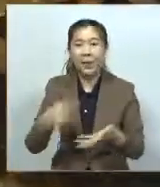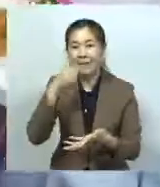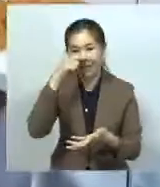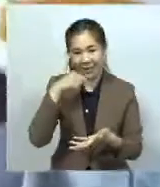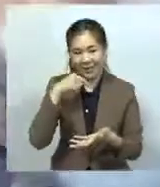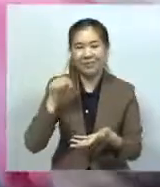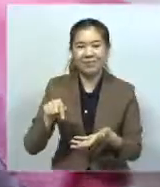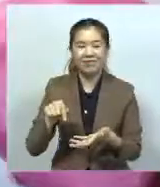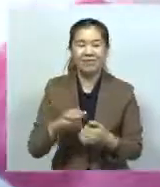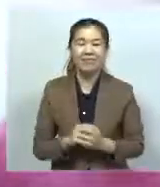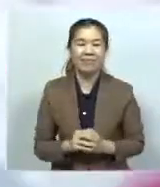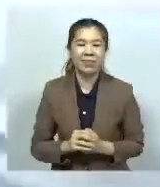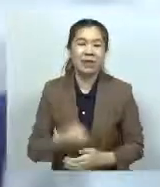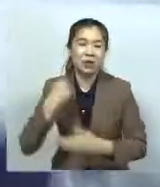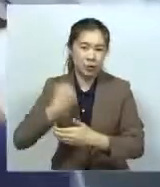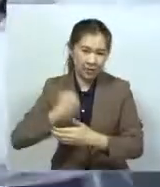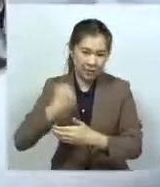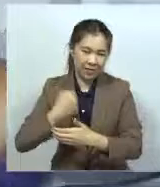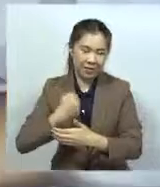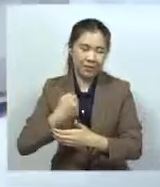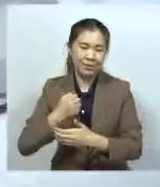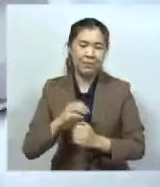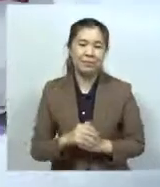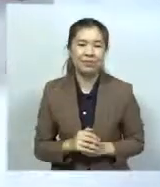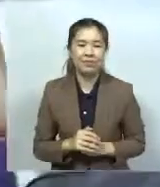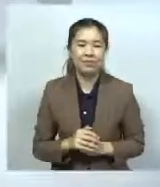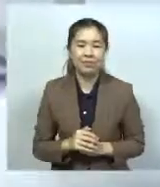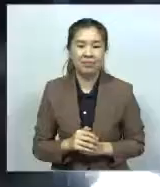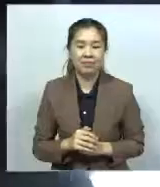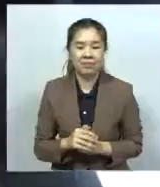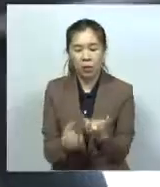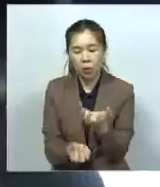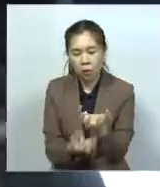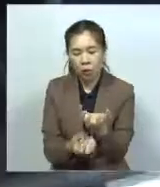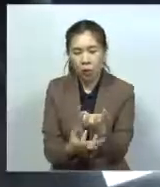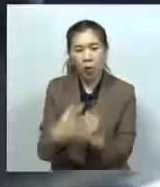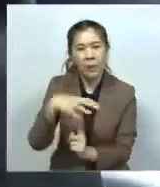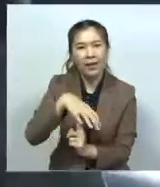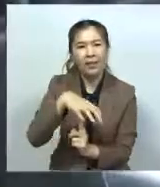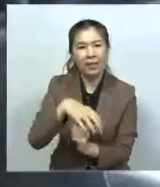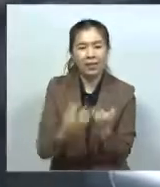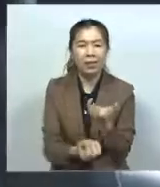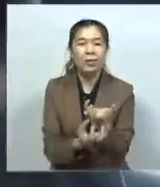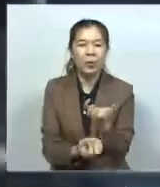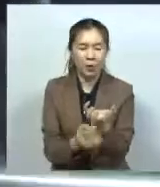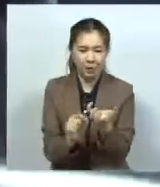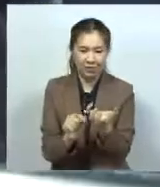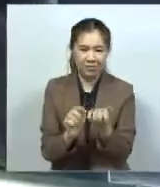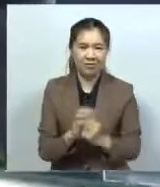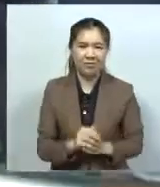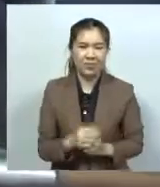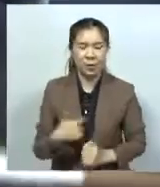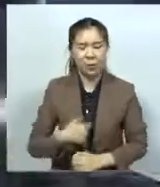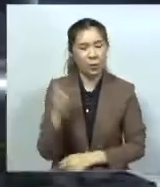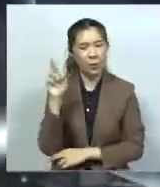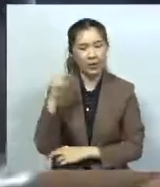ยนอกจากนี้มีส้มตำปลาร้ามีเมนูแกงเห็ดโอ้โหเที่ยงๆแบบนี้นะแล้วมาพูดถึงอาหาร